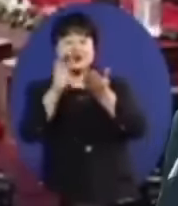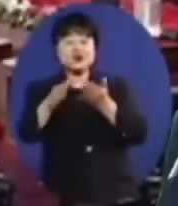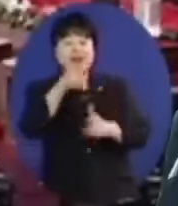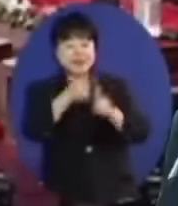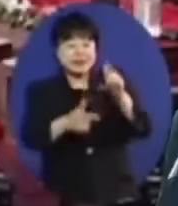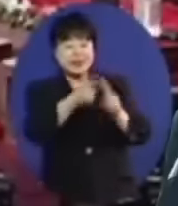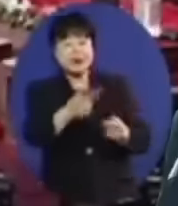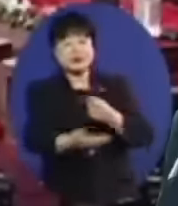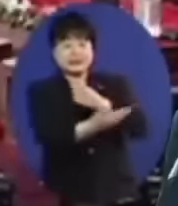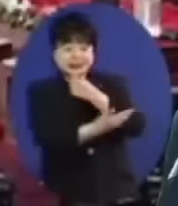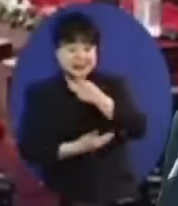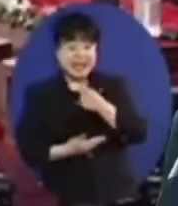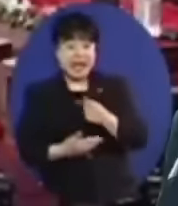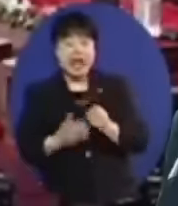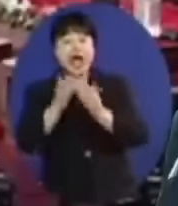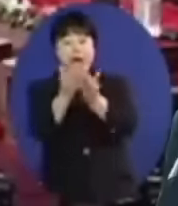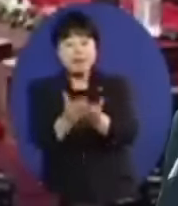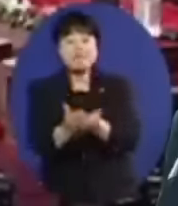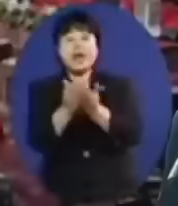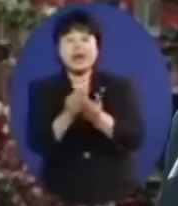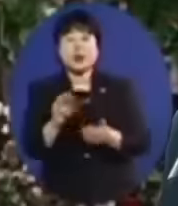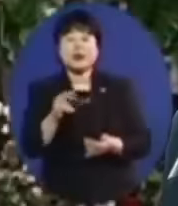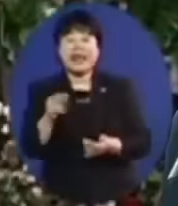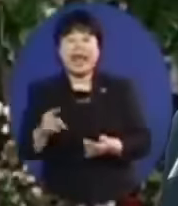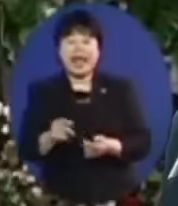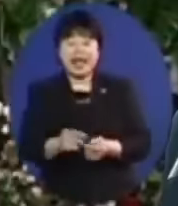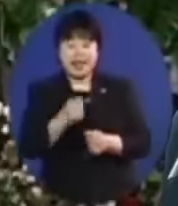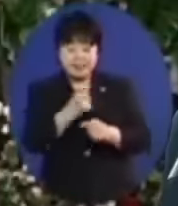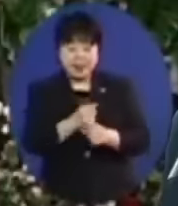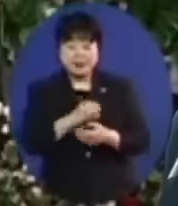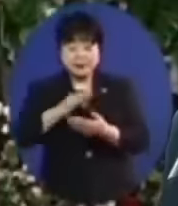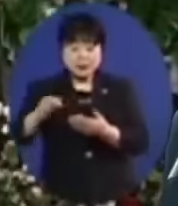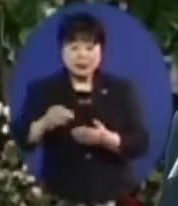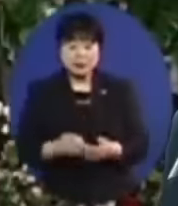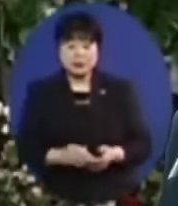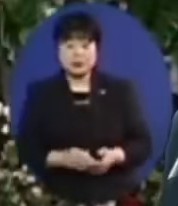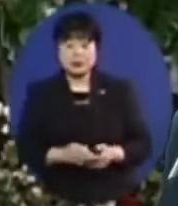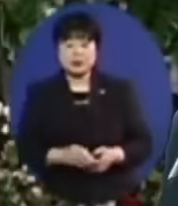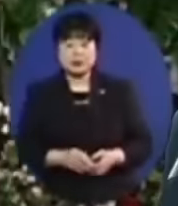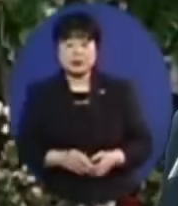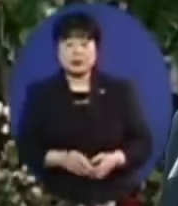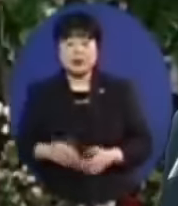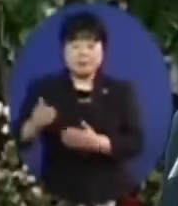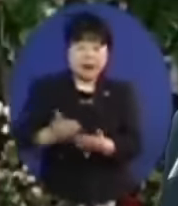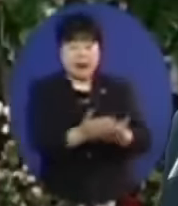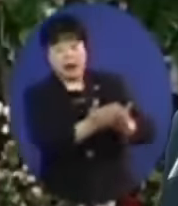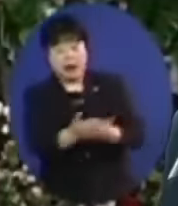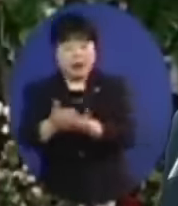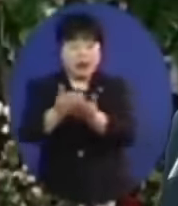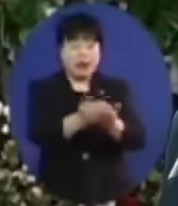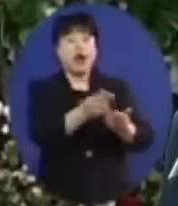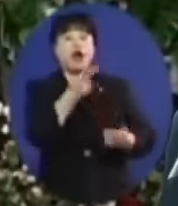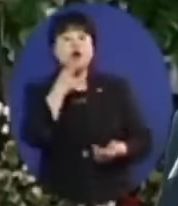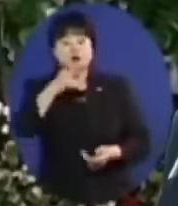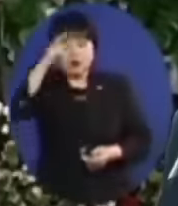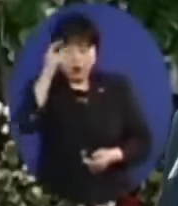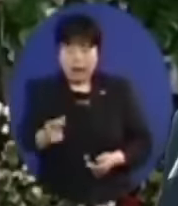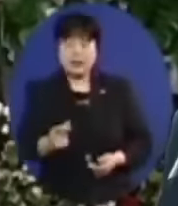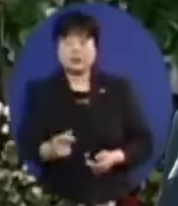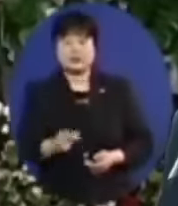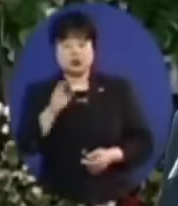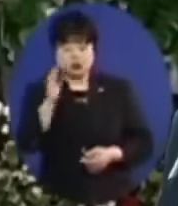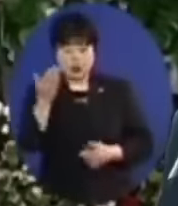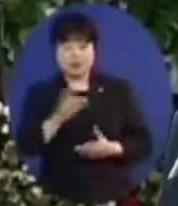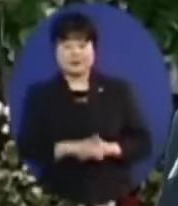잘라서 배의 돛대를 만들면 이 돛대는 어떤 강풍과 풍랑을 만나도 흔들리지 않는 견고한 돛대가 되는